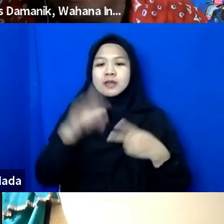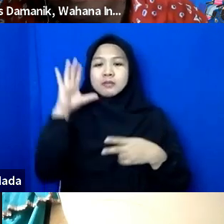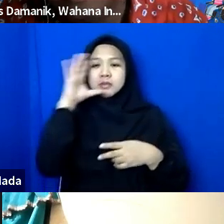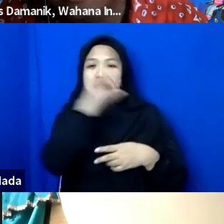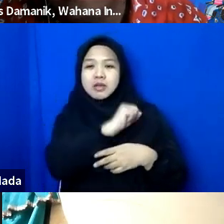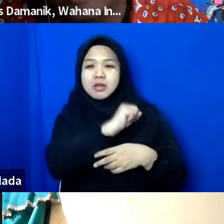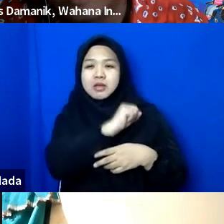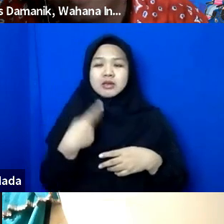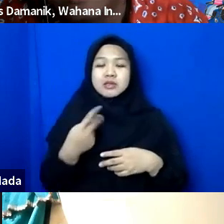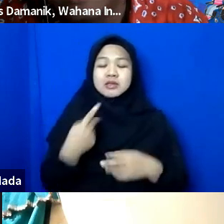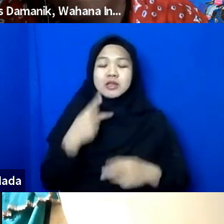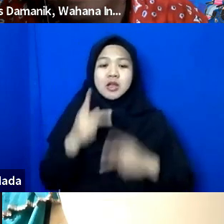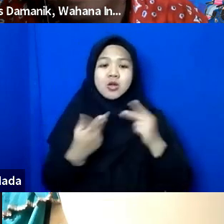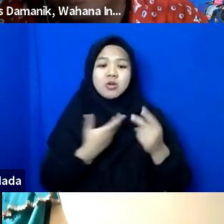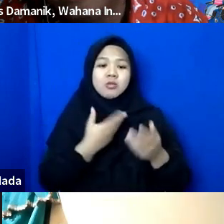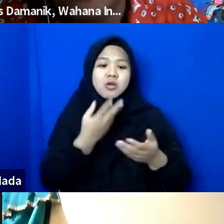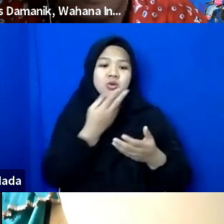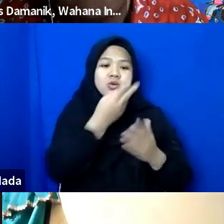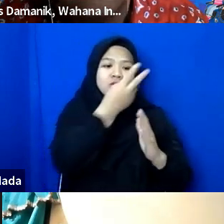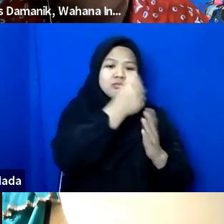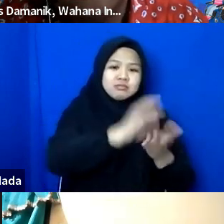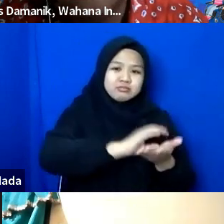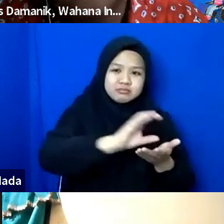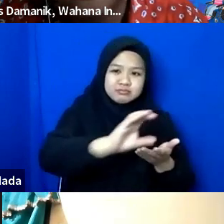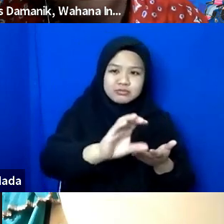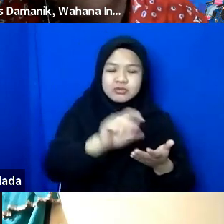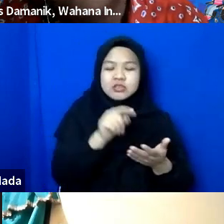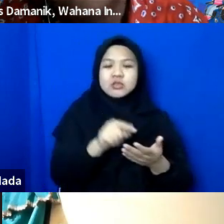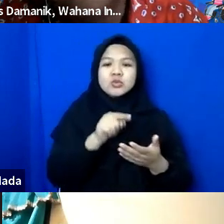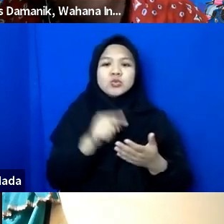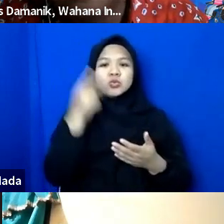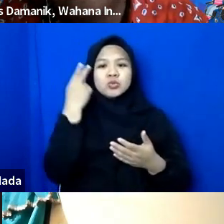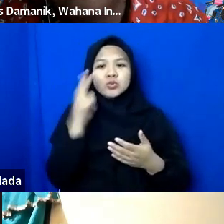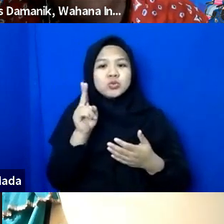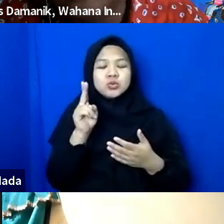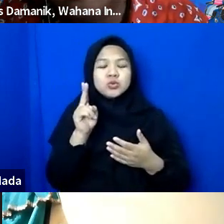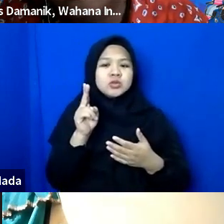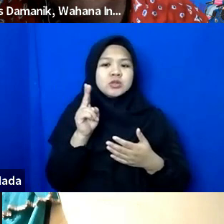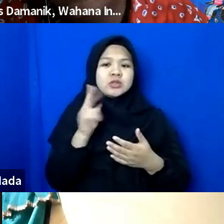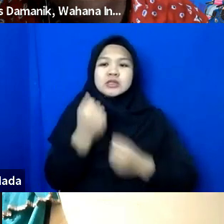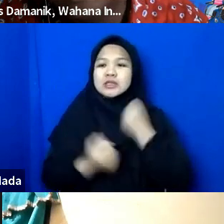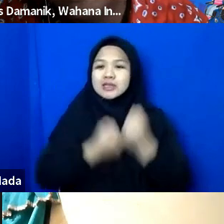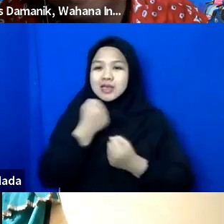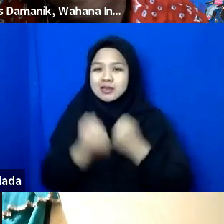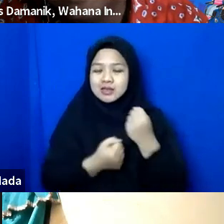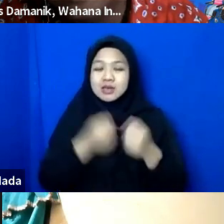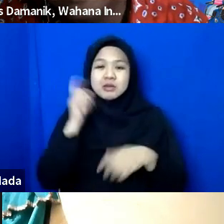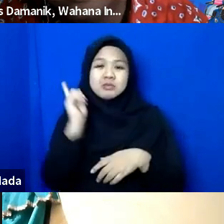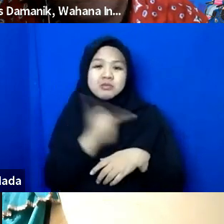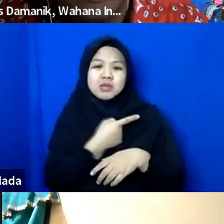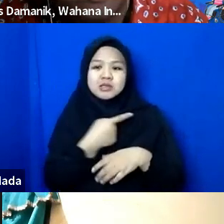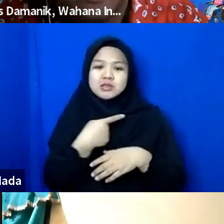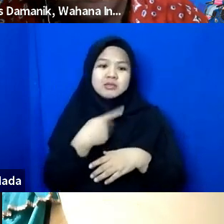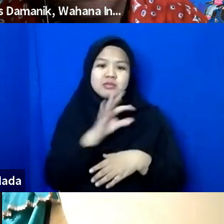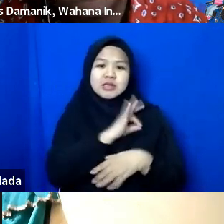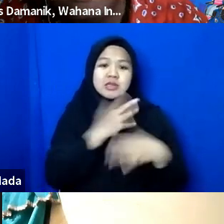kita akan gini kalau kita mengalokasikan sejumlah dana untuk eh sebuah kegiatan pastinya sih maunya apa